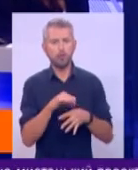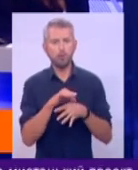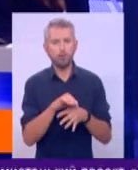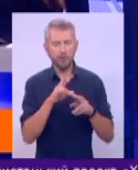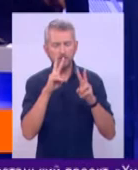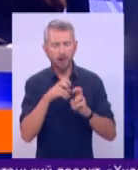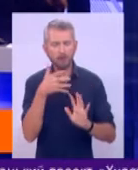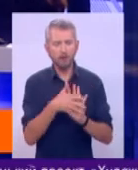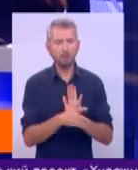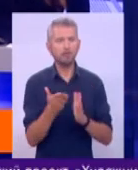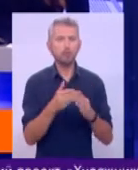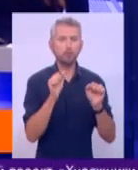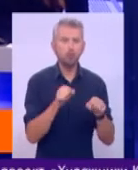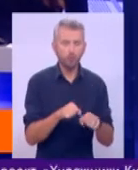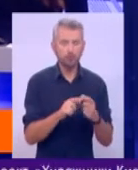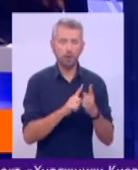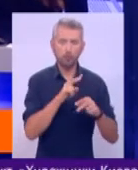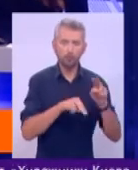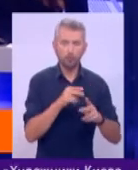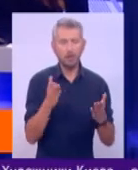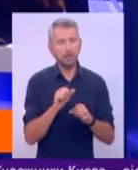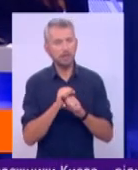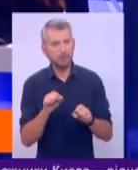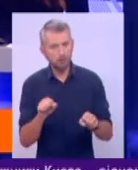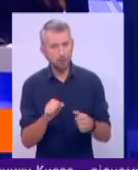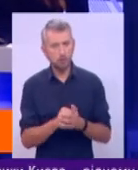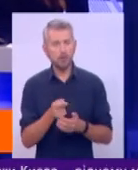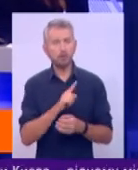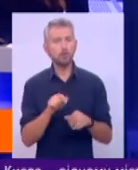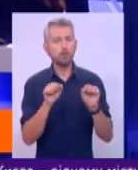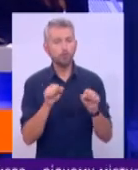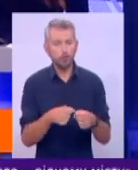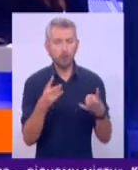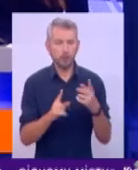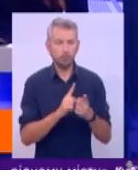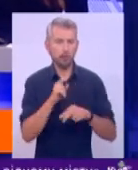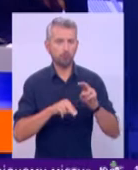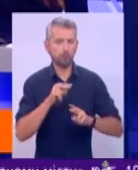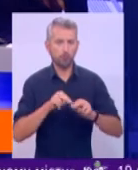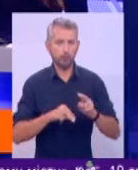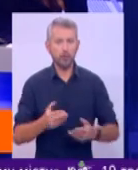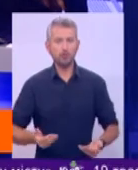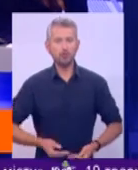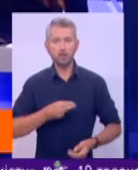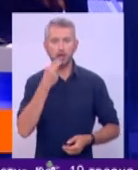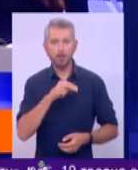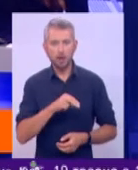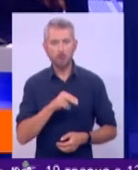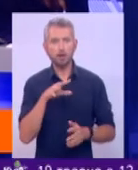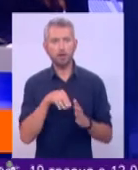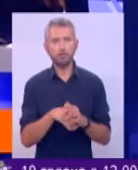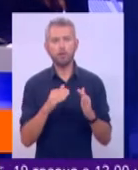які можна, які підлягають реконструкції, а які ні. І ті, що можна, треба реконструювати. Жити краще в котеджах,